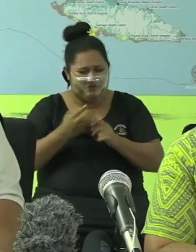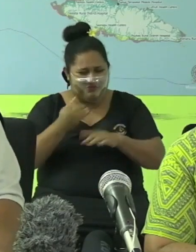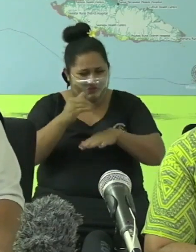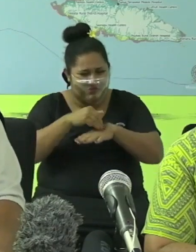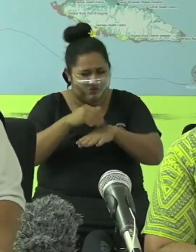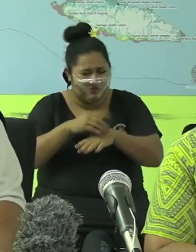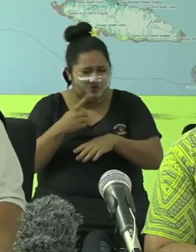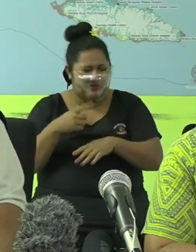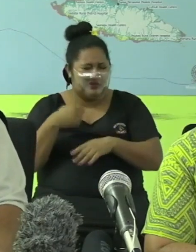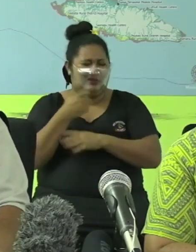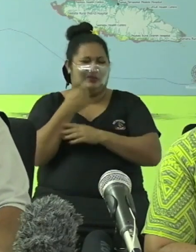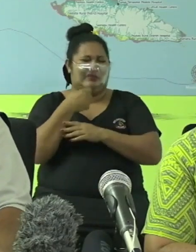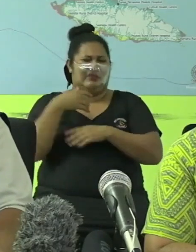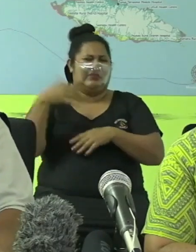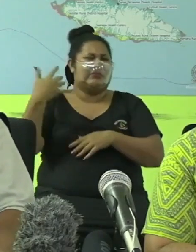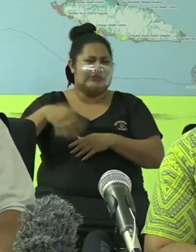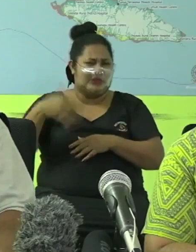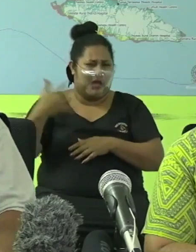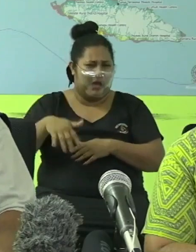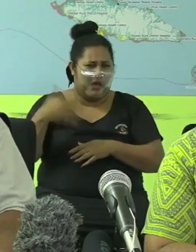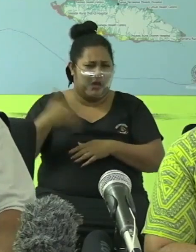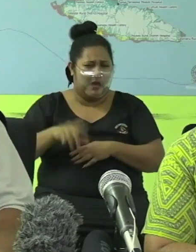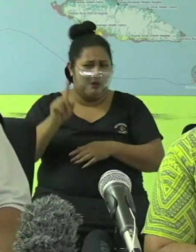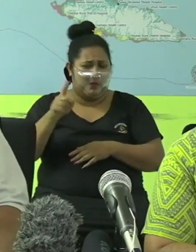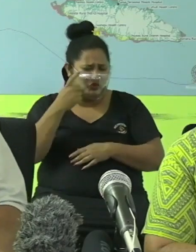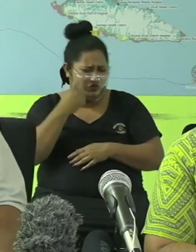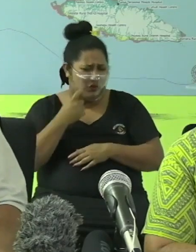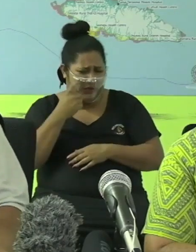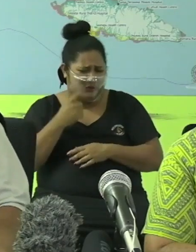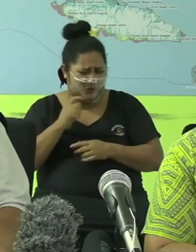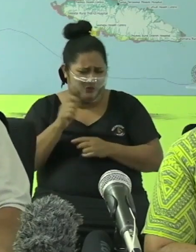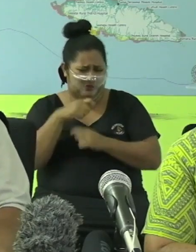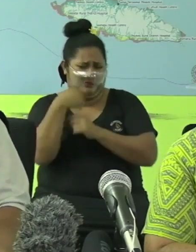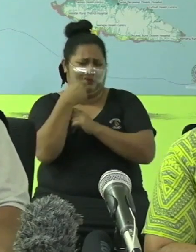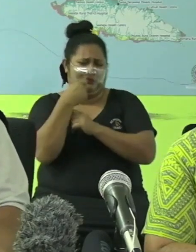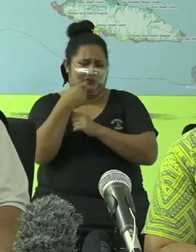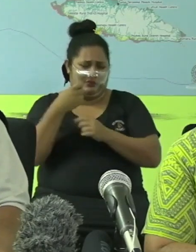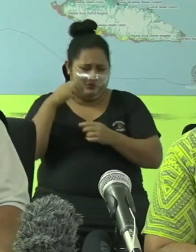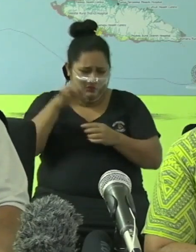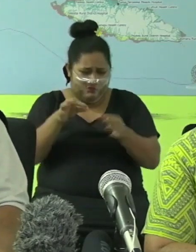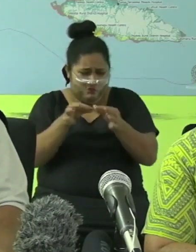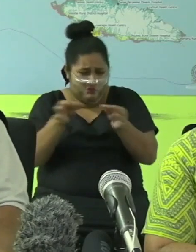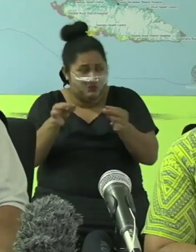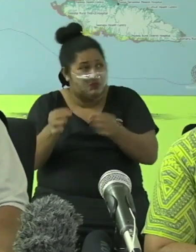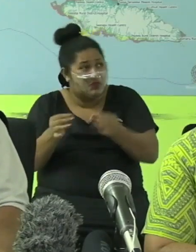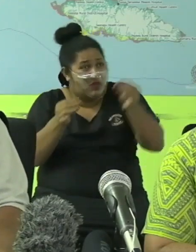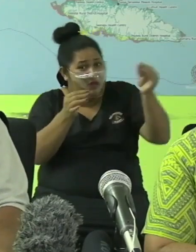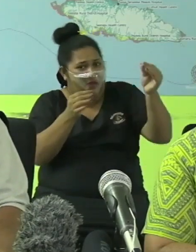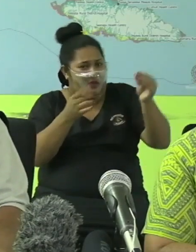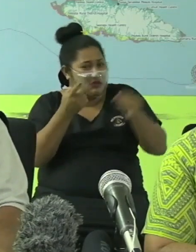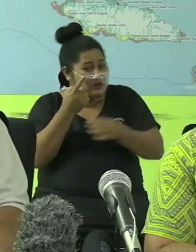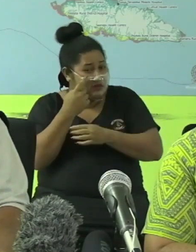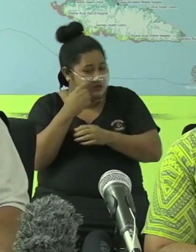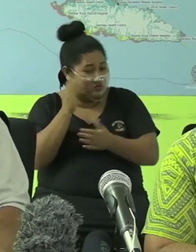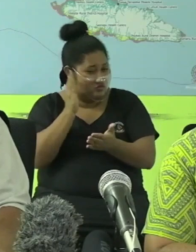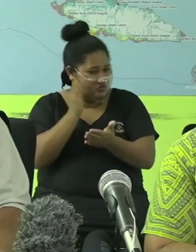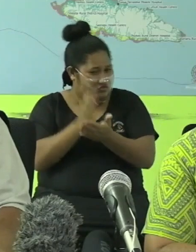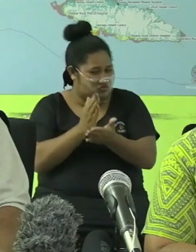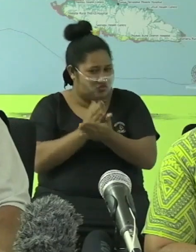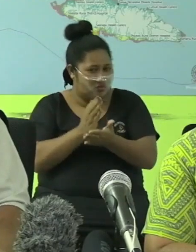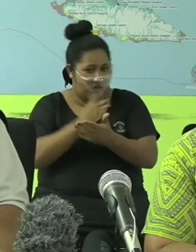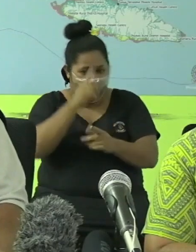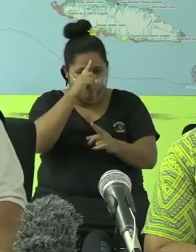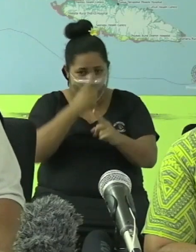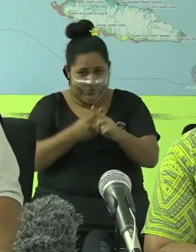tele o tangata ia peitai tau whai lawa ia le lei na whai se specimen ne ma whai ona I tonu me utupu mai